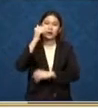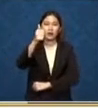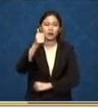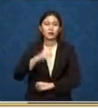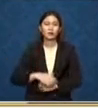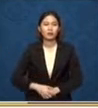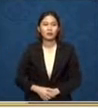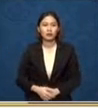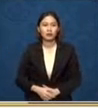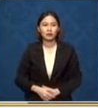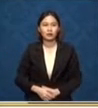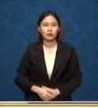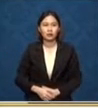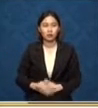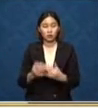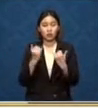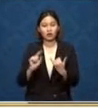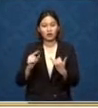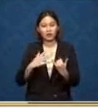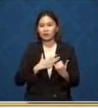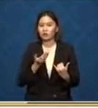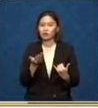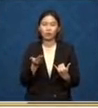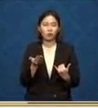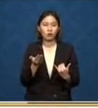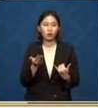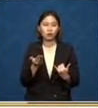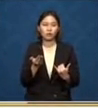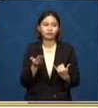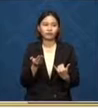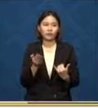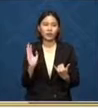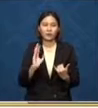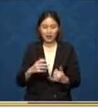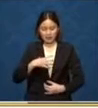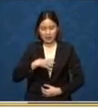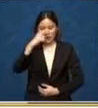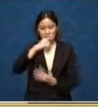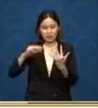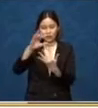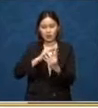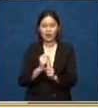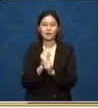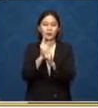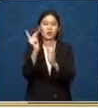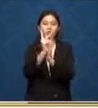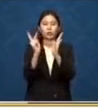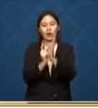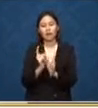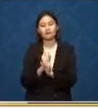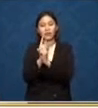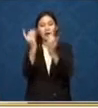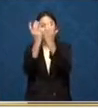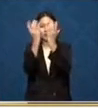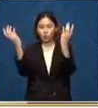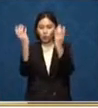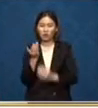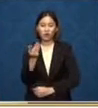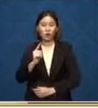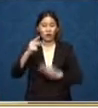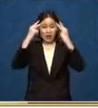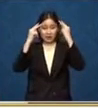นะคะสิ่งที่เกิดขึ้นดิฉันไม่ได้ขออะไรไปเกินเลยกว่าให้ประเทศนี้ทำตามกฎหมายทำตามรัฐธรรมนูญไม่ได้ขอให้